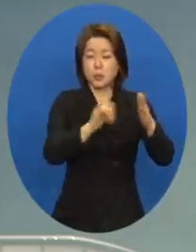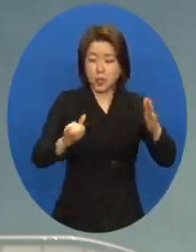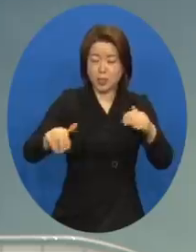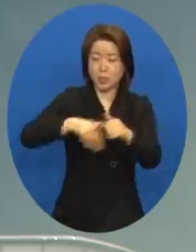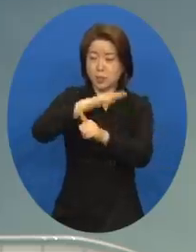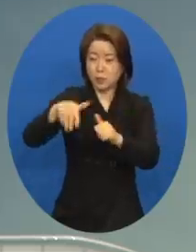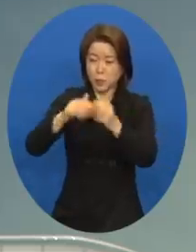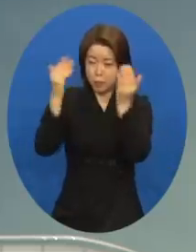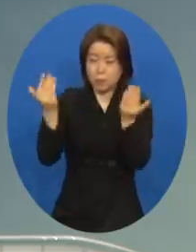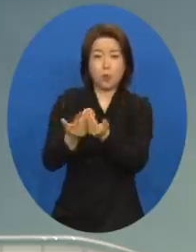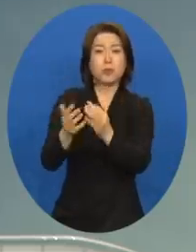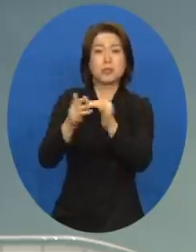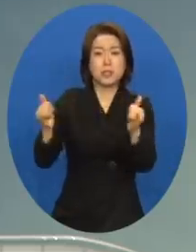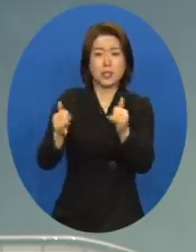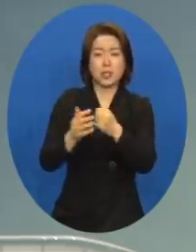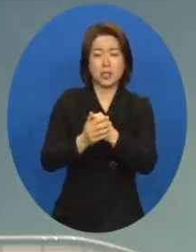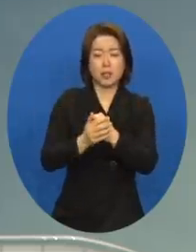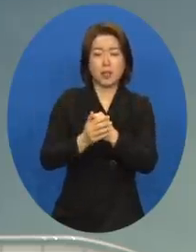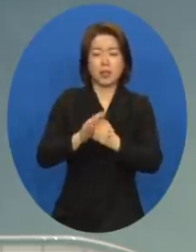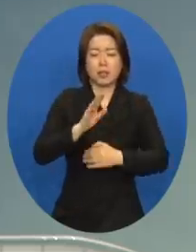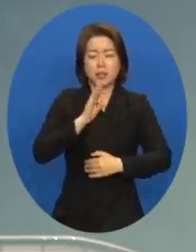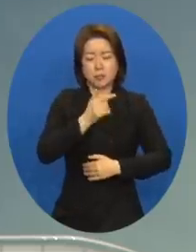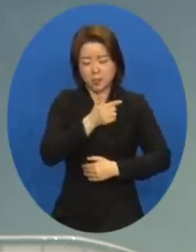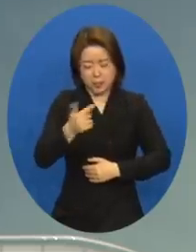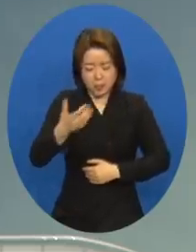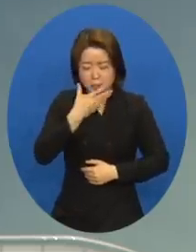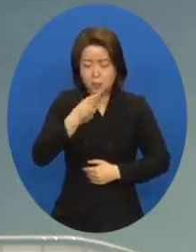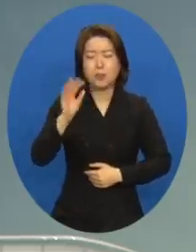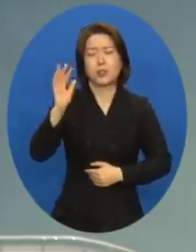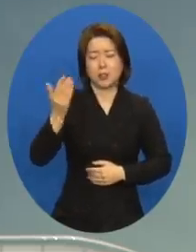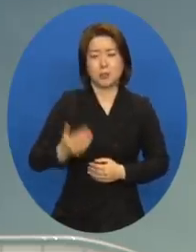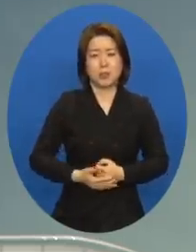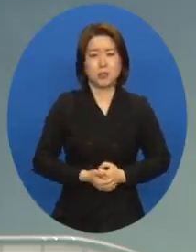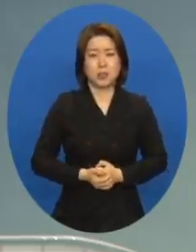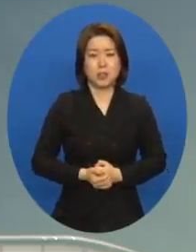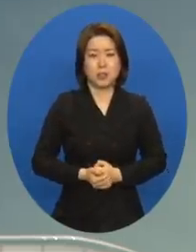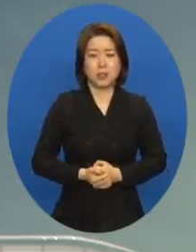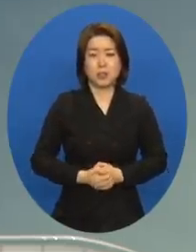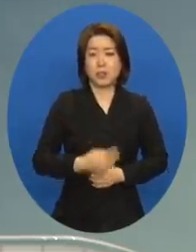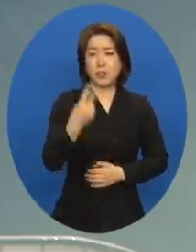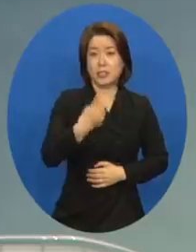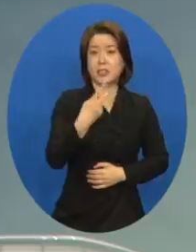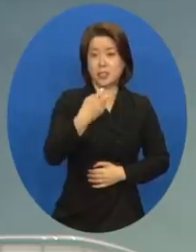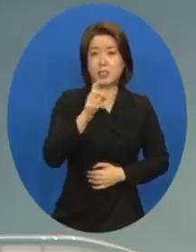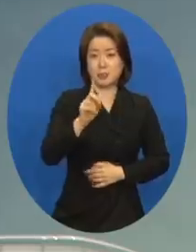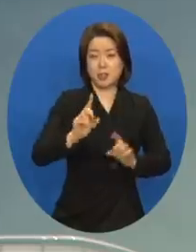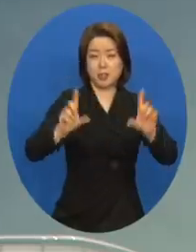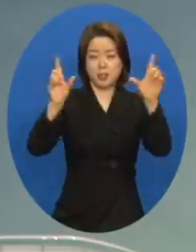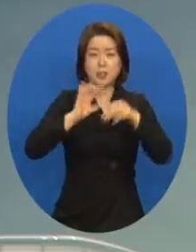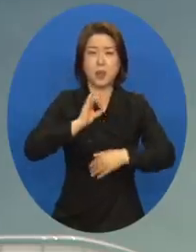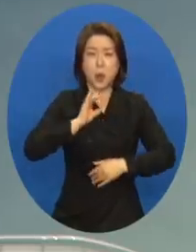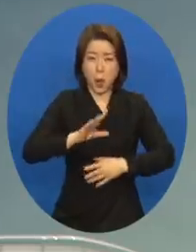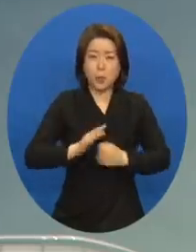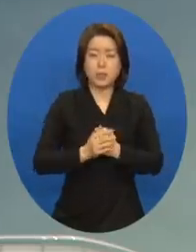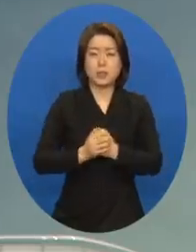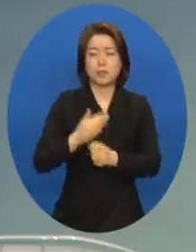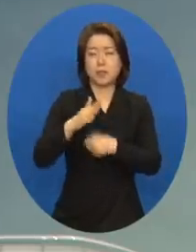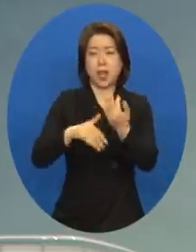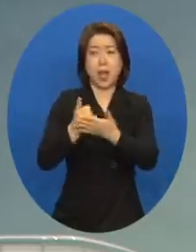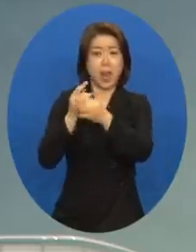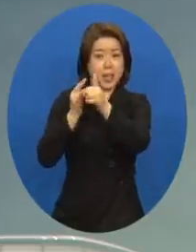모든 사람에게 말할 수 없는 복이 되는 것입니다. 2021년 오직